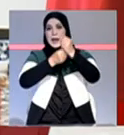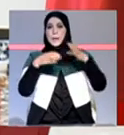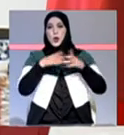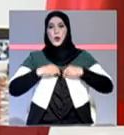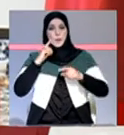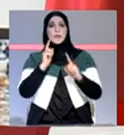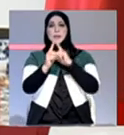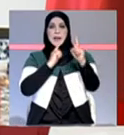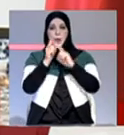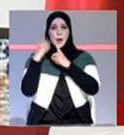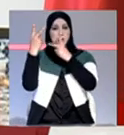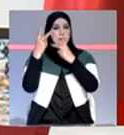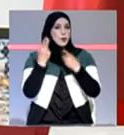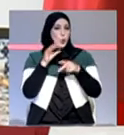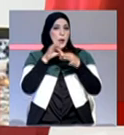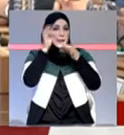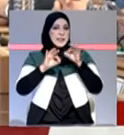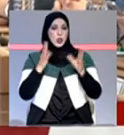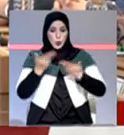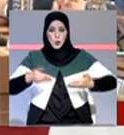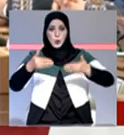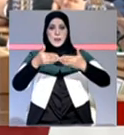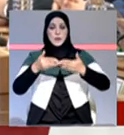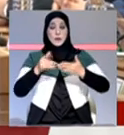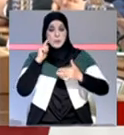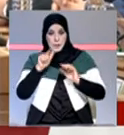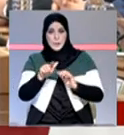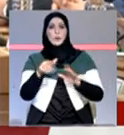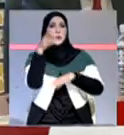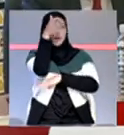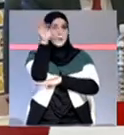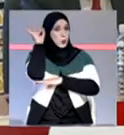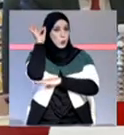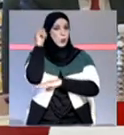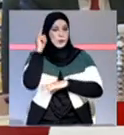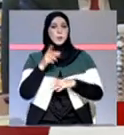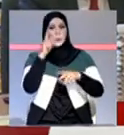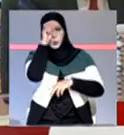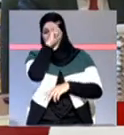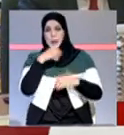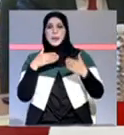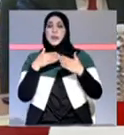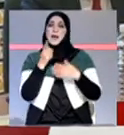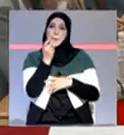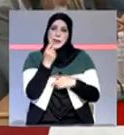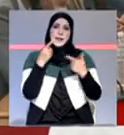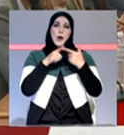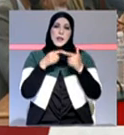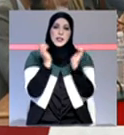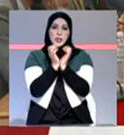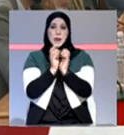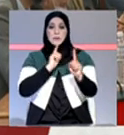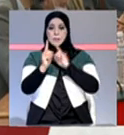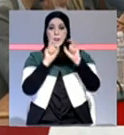الحوار جاء نتيجه ما تشهده البلاد من حراك اجتماعي وصعوبات ماليه واجتماعيه تملي حوارا